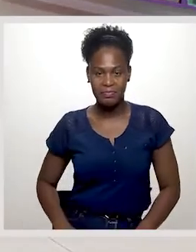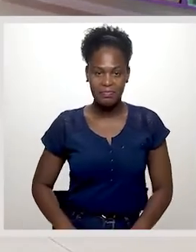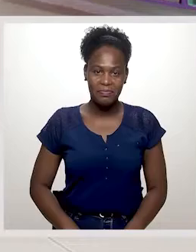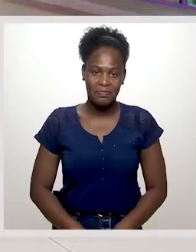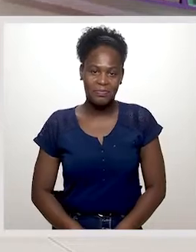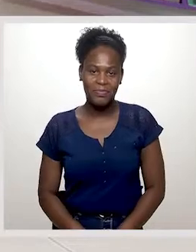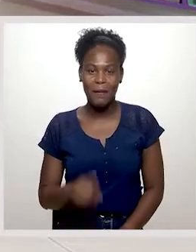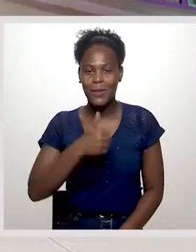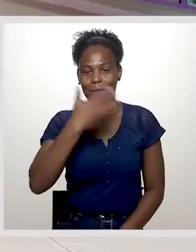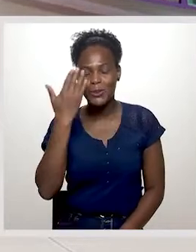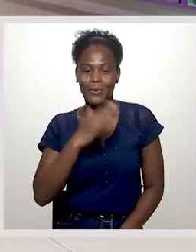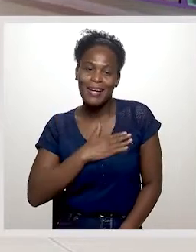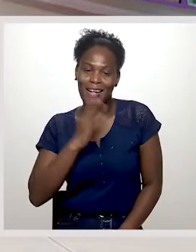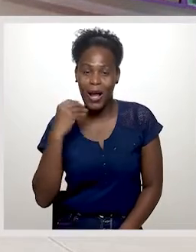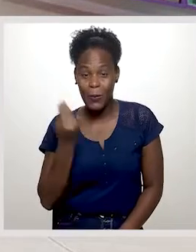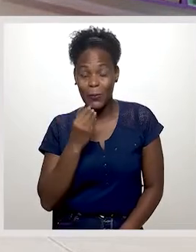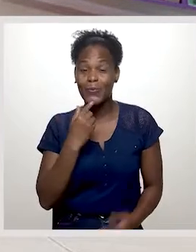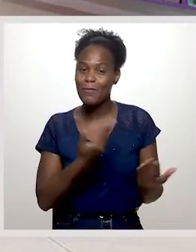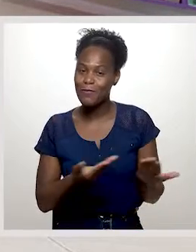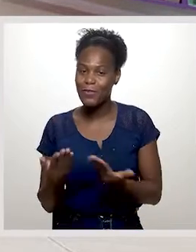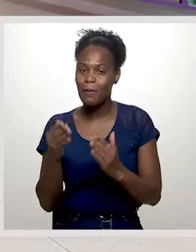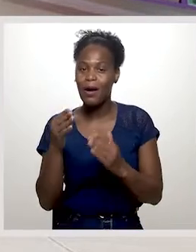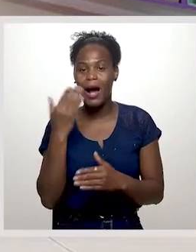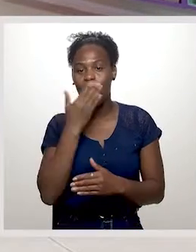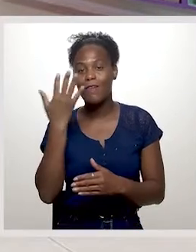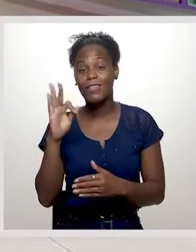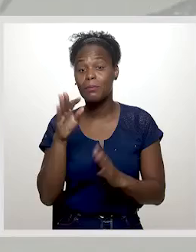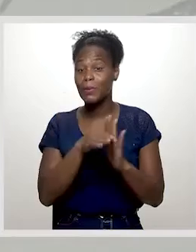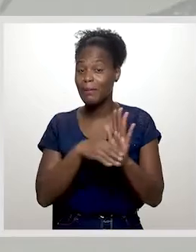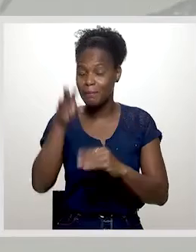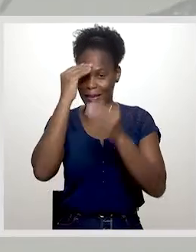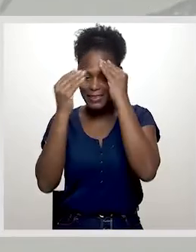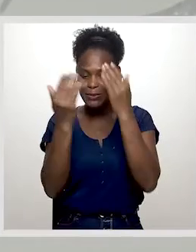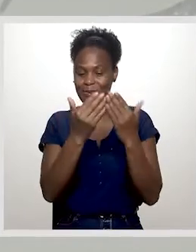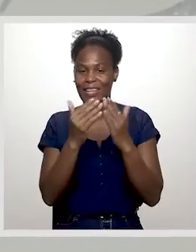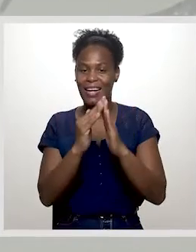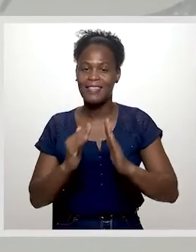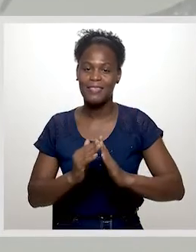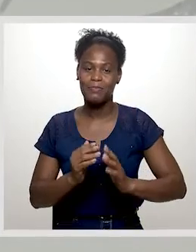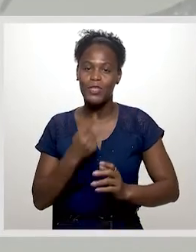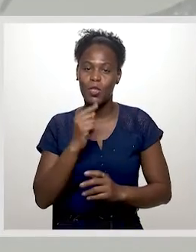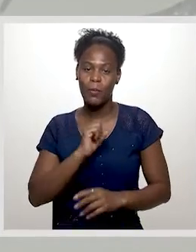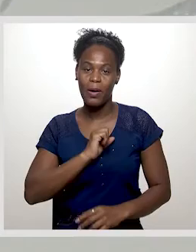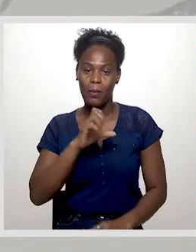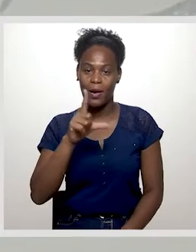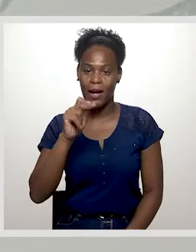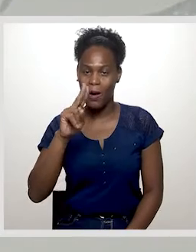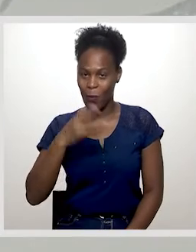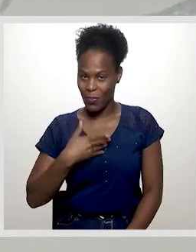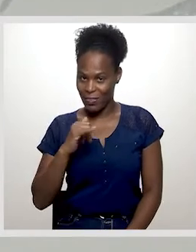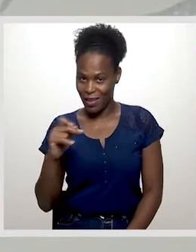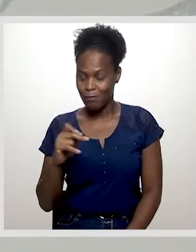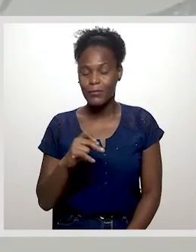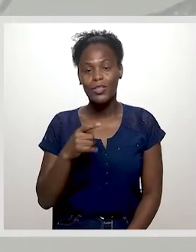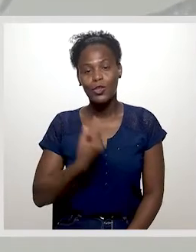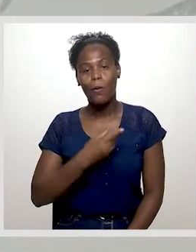chers élèves, bienvenue au cours de français du programme Aprender Estudar em Casa. Je m'appelle Claudia Borges, je suis votre professeure de français